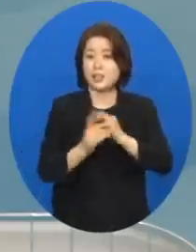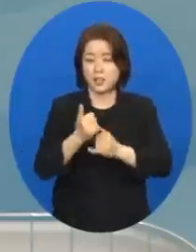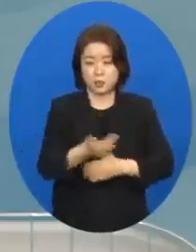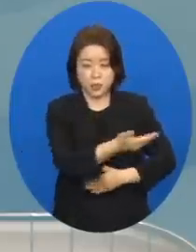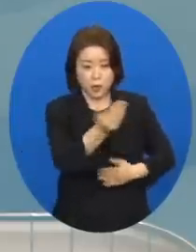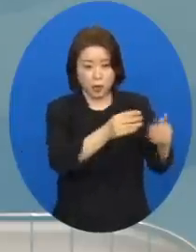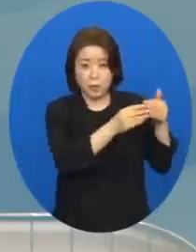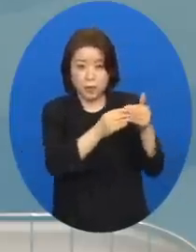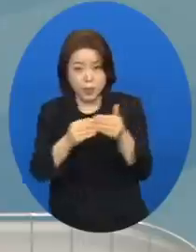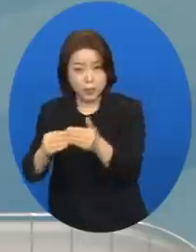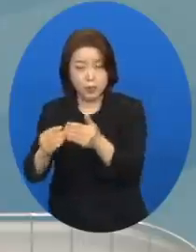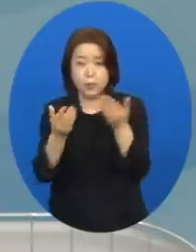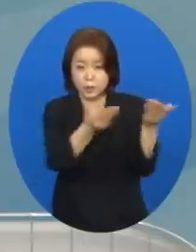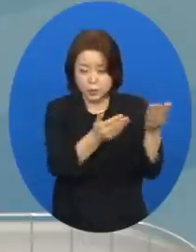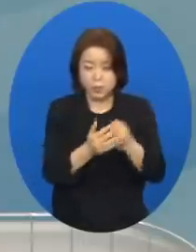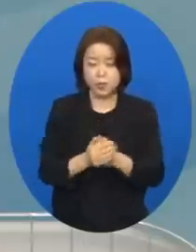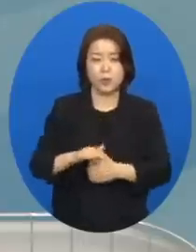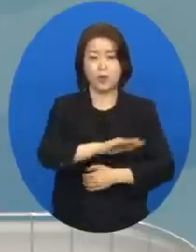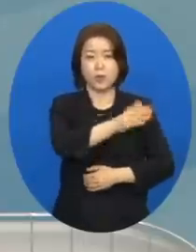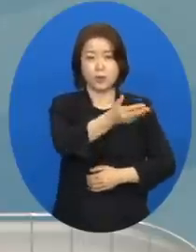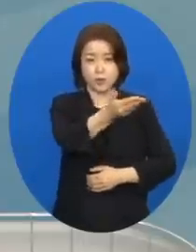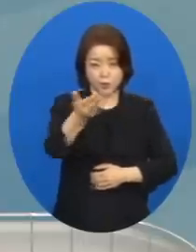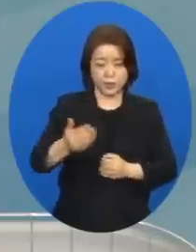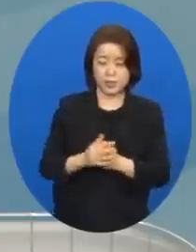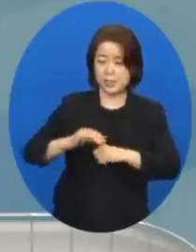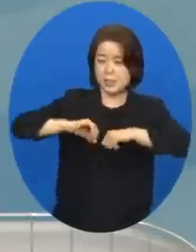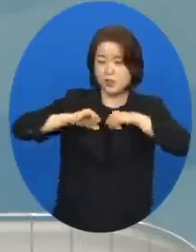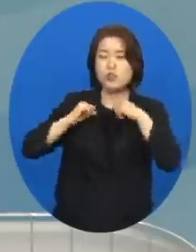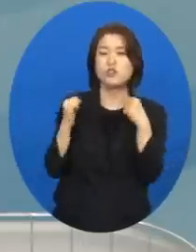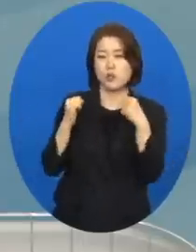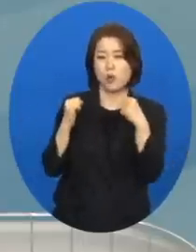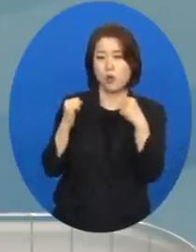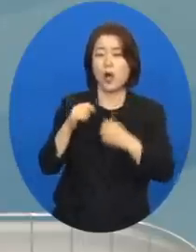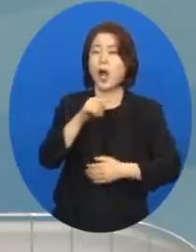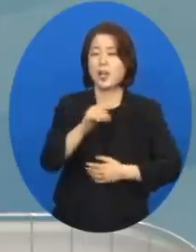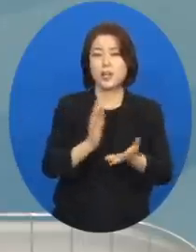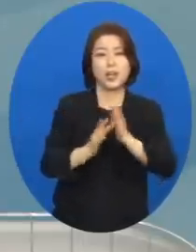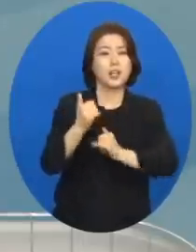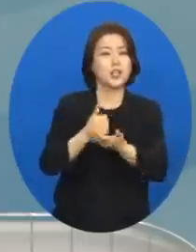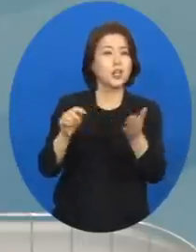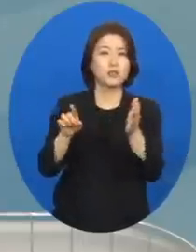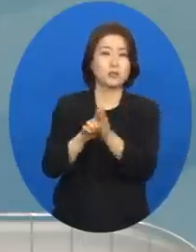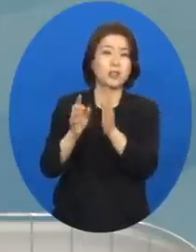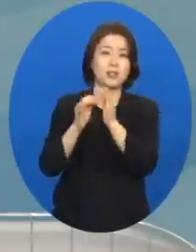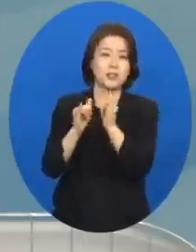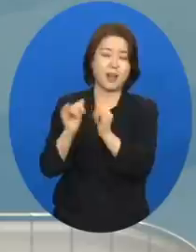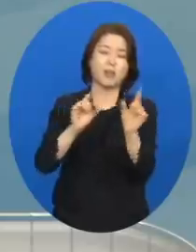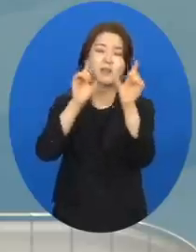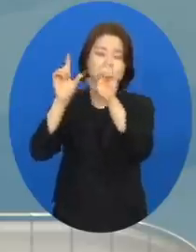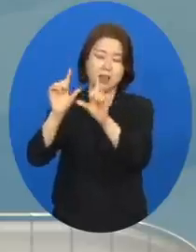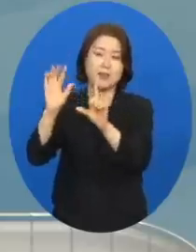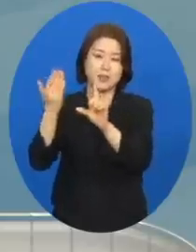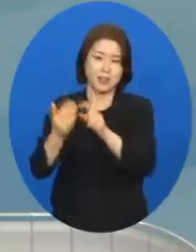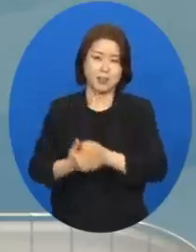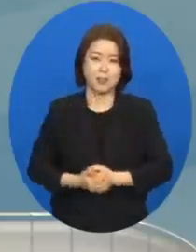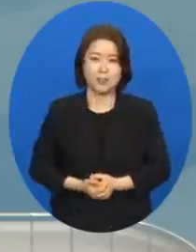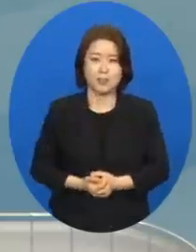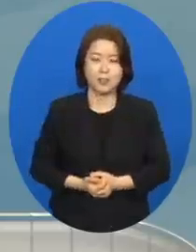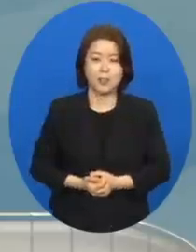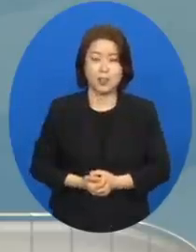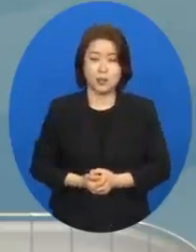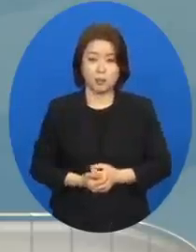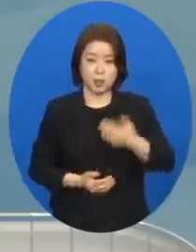인도하시고 여러분은 순종하고 그게 바로 예수 믿는 사람의 삶입니다. 그러면